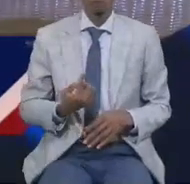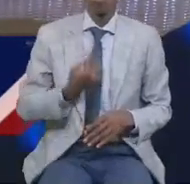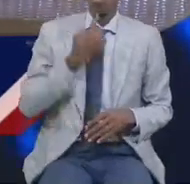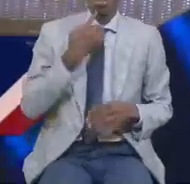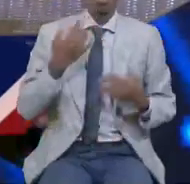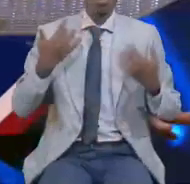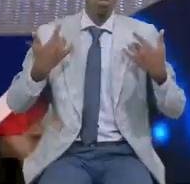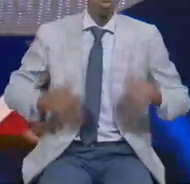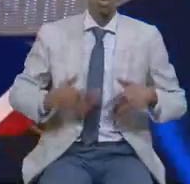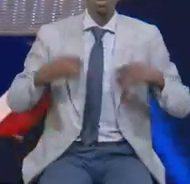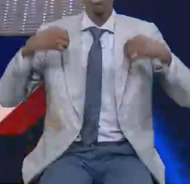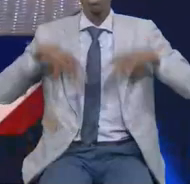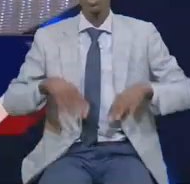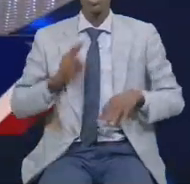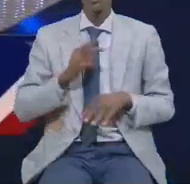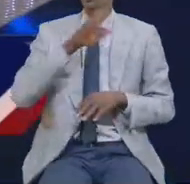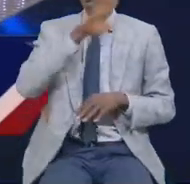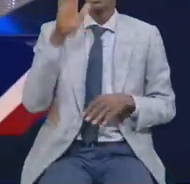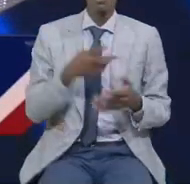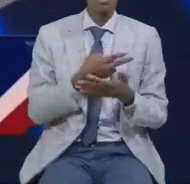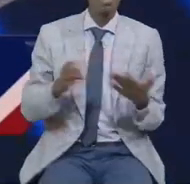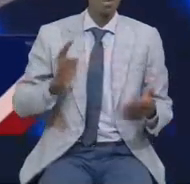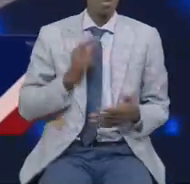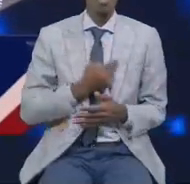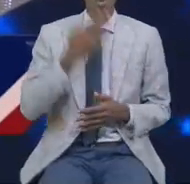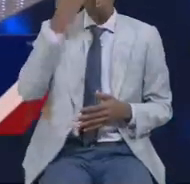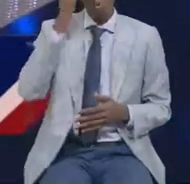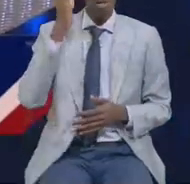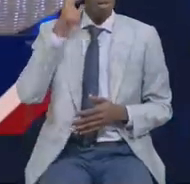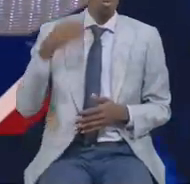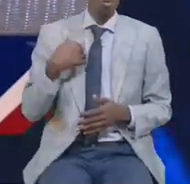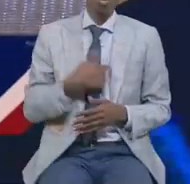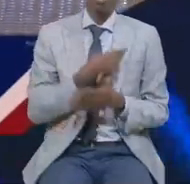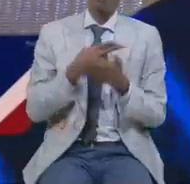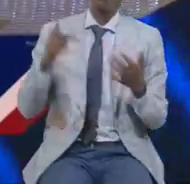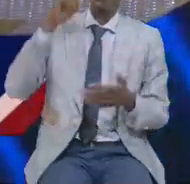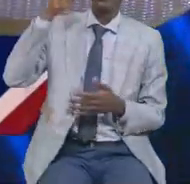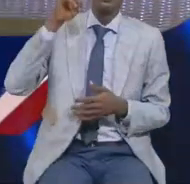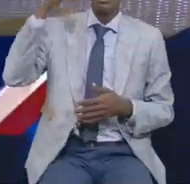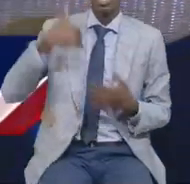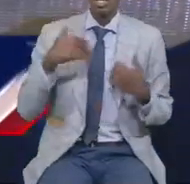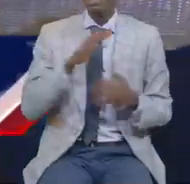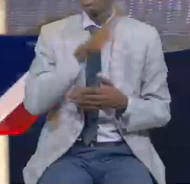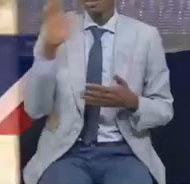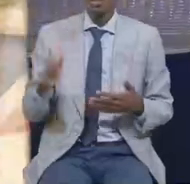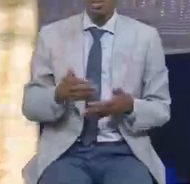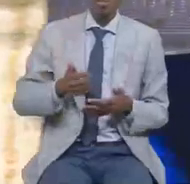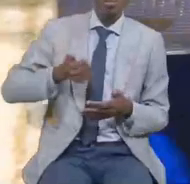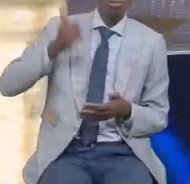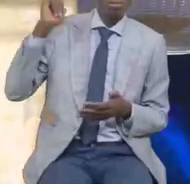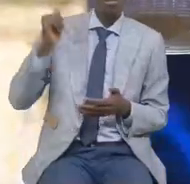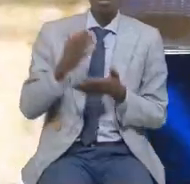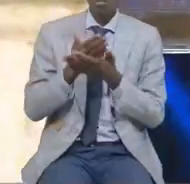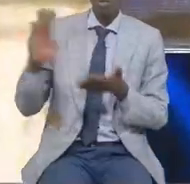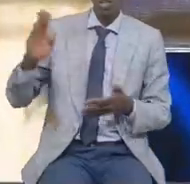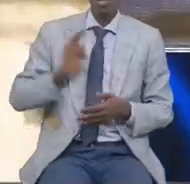pas. Pourquoi le décevoir? Il ne nous échoue pas. Pourquoi l'échouer? Alors, il ne nous rejette pas. Il ne nous abandonne pas